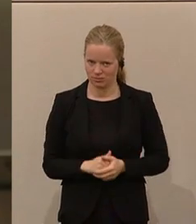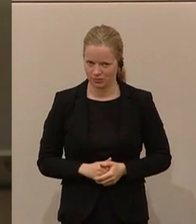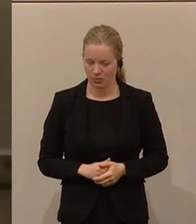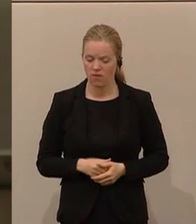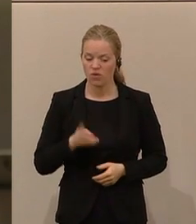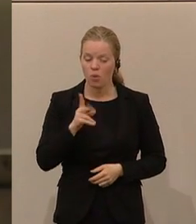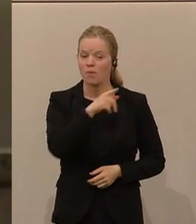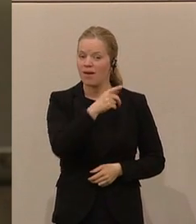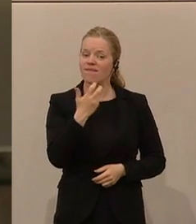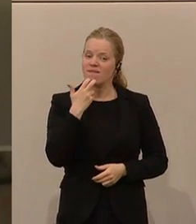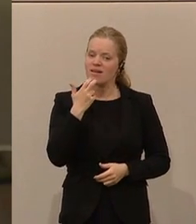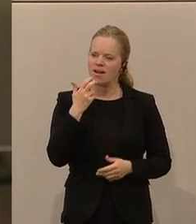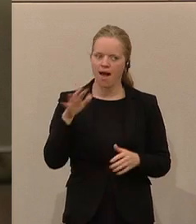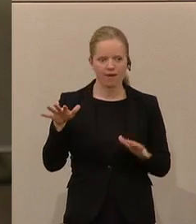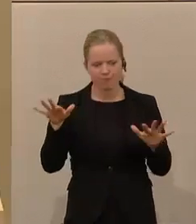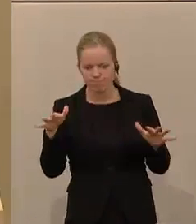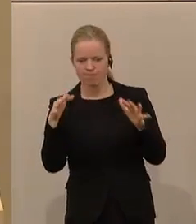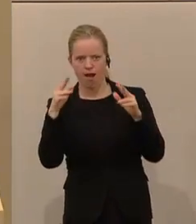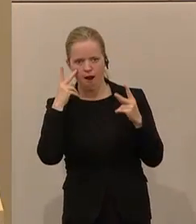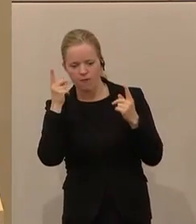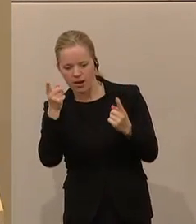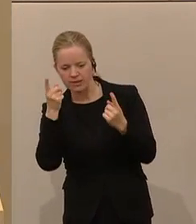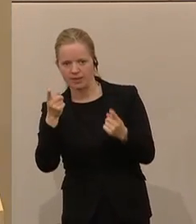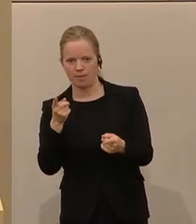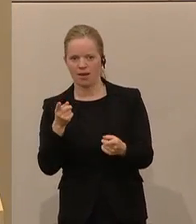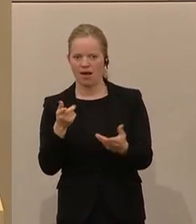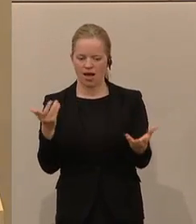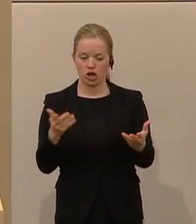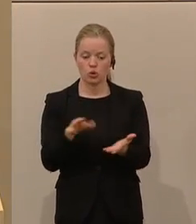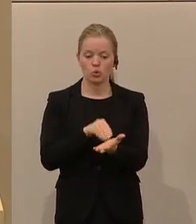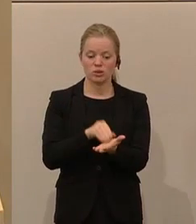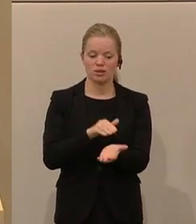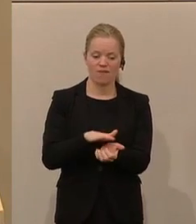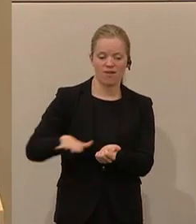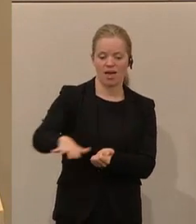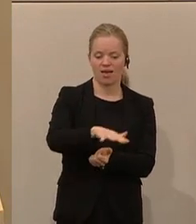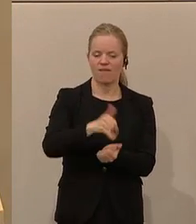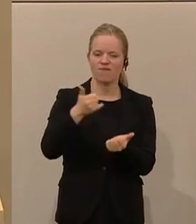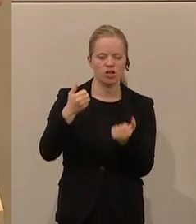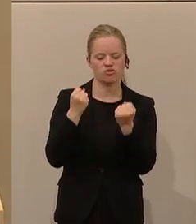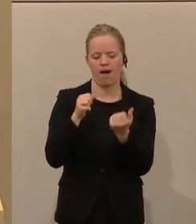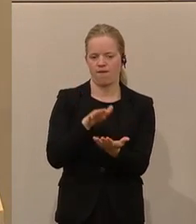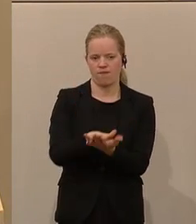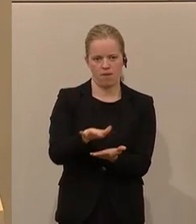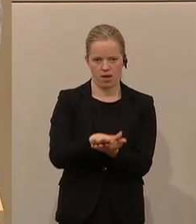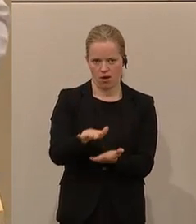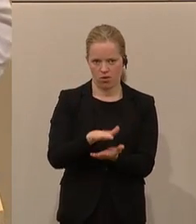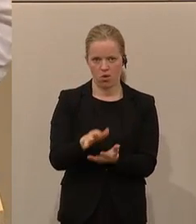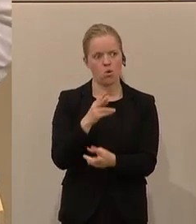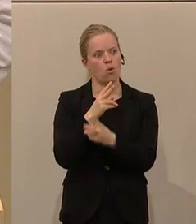machen, wie groß der Verbrauch an nutzbarer Fläche ist. Österreich ist da weit